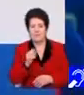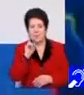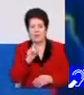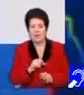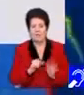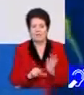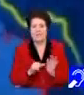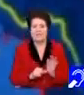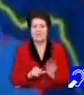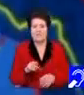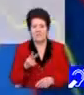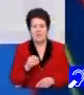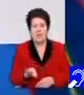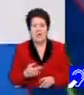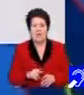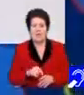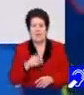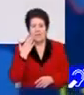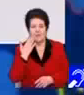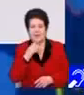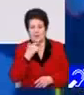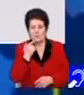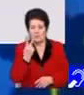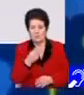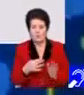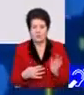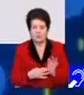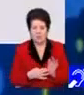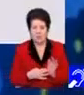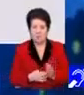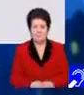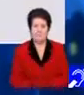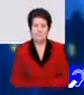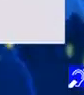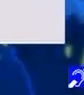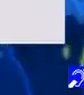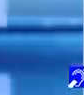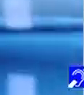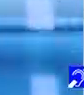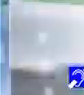rămâne la valoarea de 60 de bani, iar rubla rusească coboară la 29 de bani.